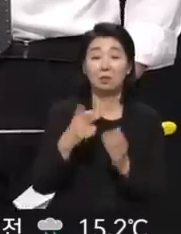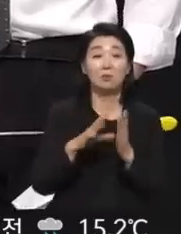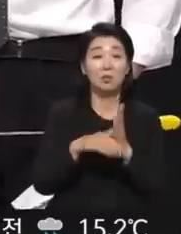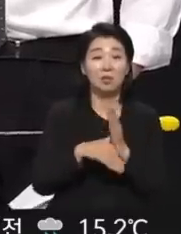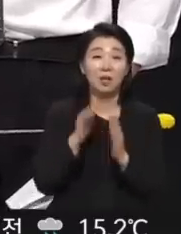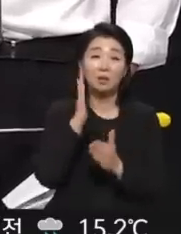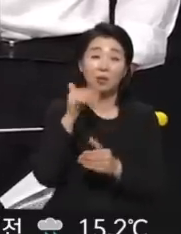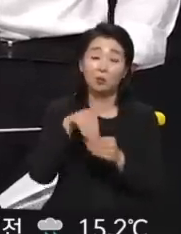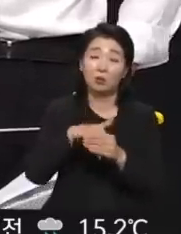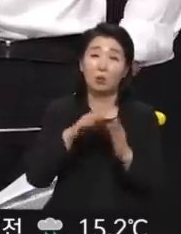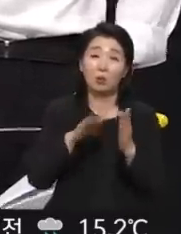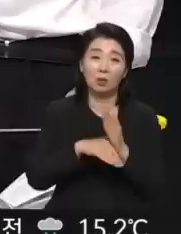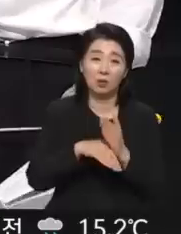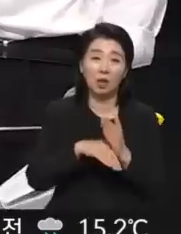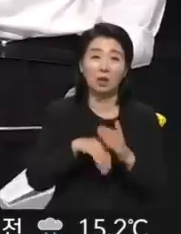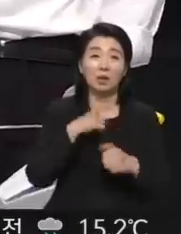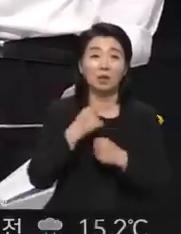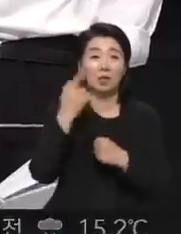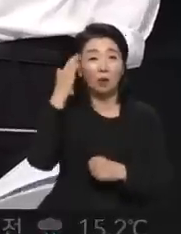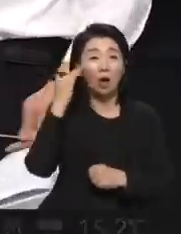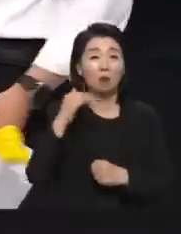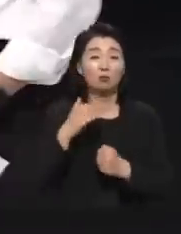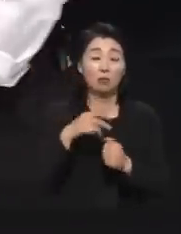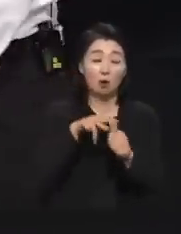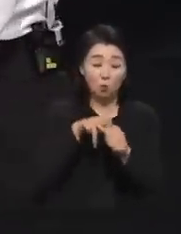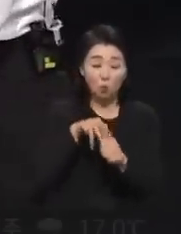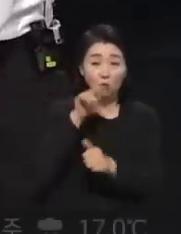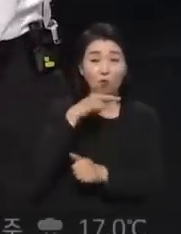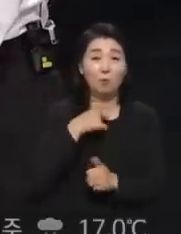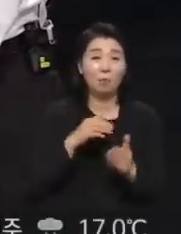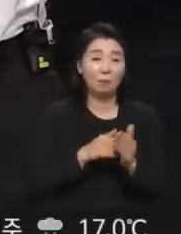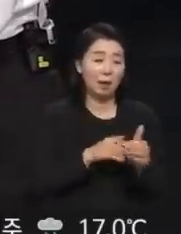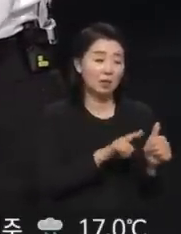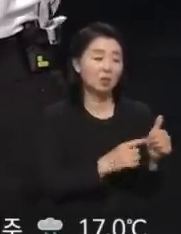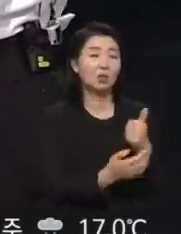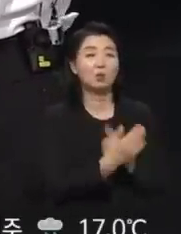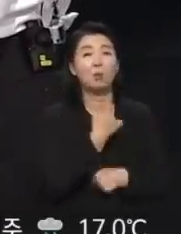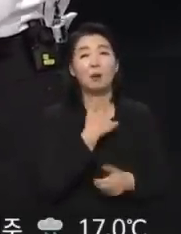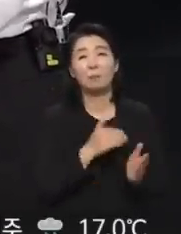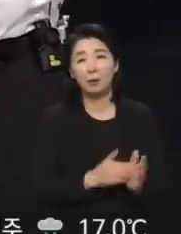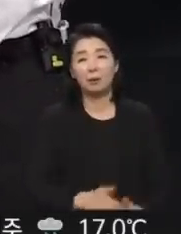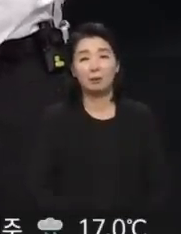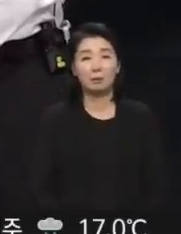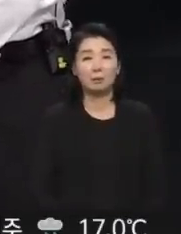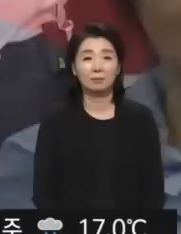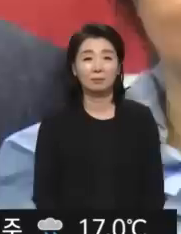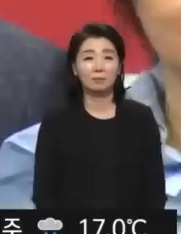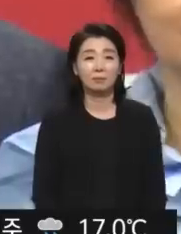때 자유한국당 후보로 출마한 홍 시장은 이 전 씨의 도움을 받았던 바 있습니다.